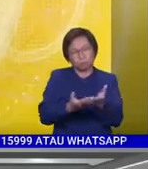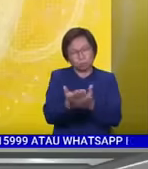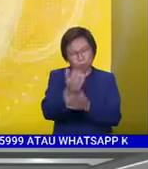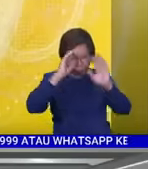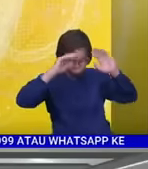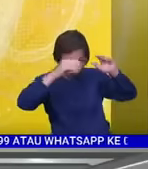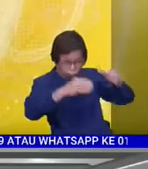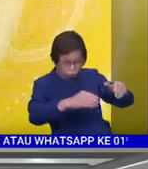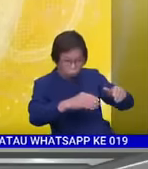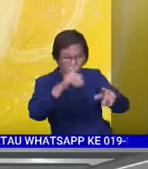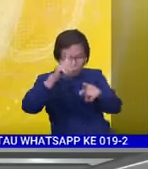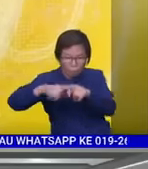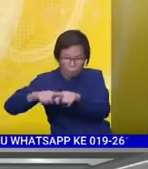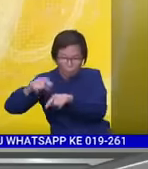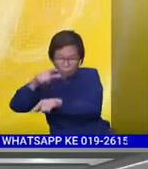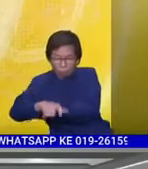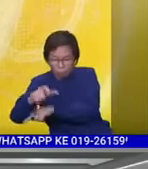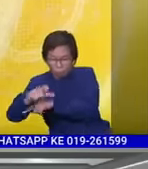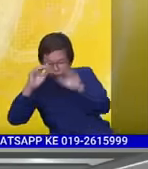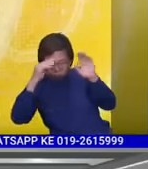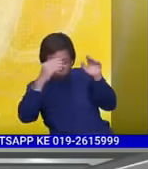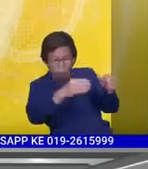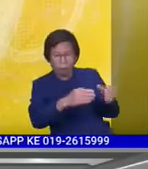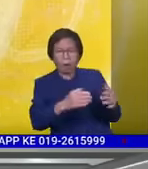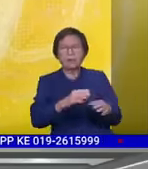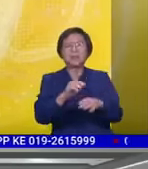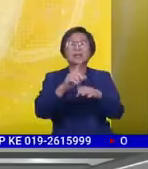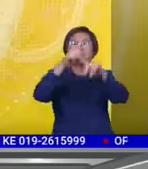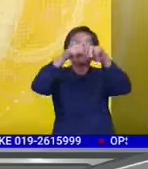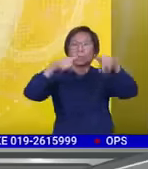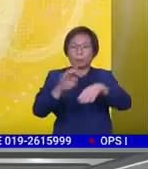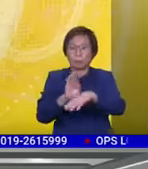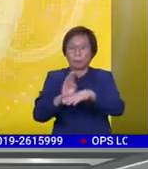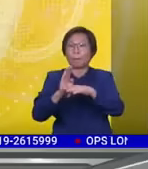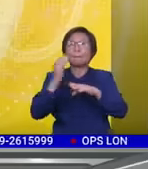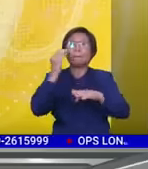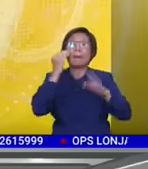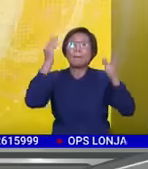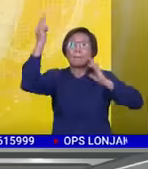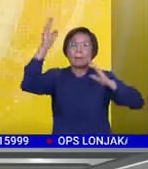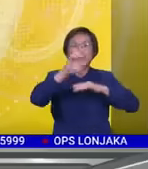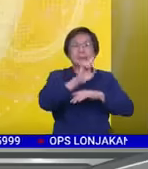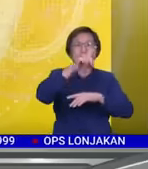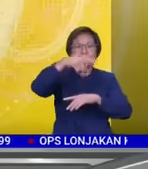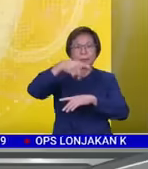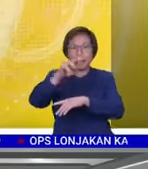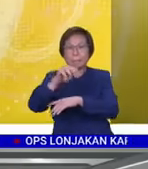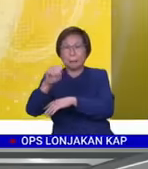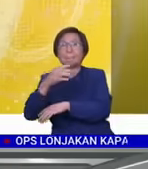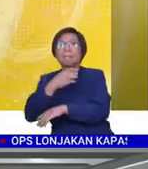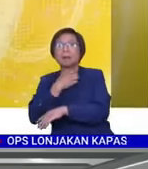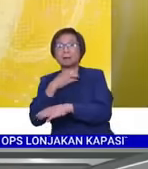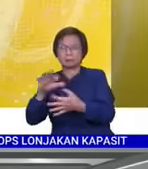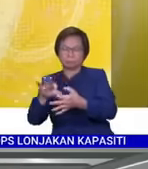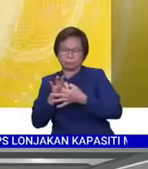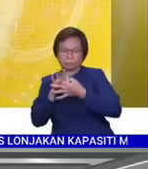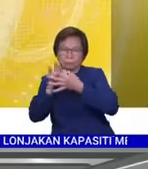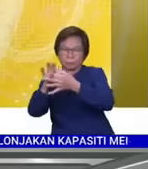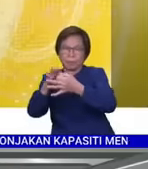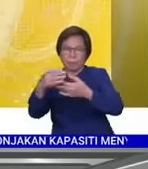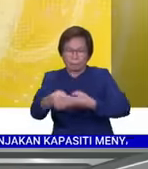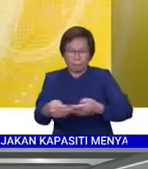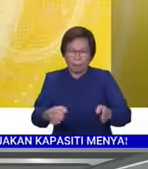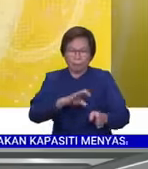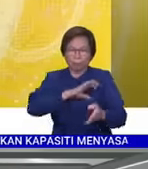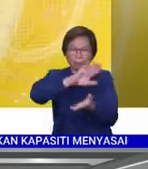mendapat perhatian Toba gaib pihak kali ini dewan perniagaan Melayu Malaysia JPNN perak menerusi kerjasama